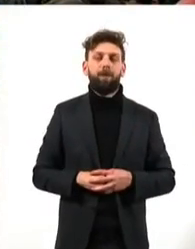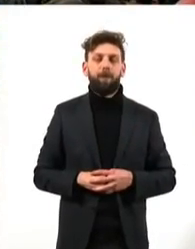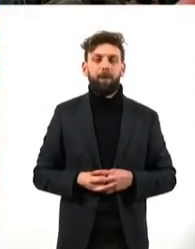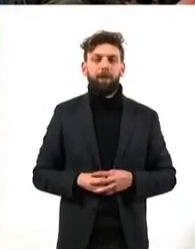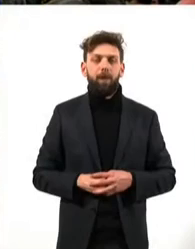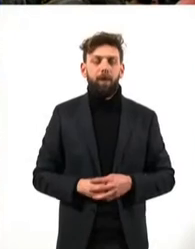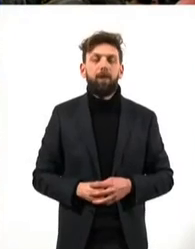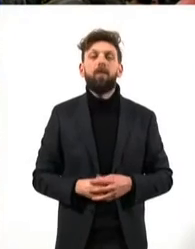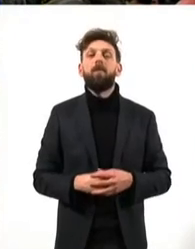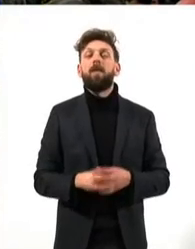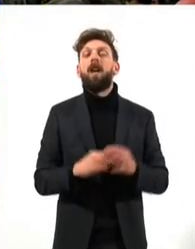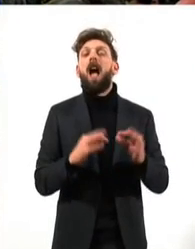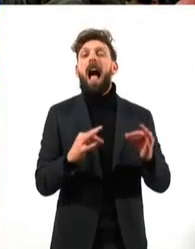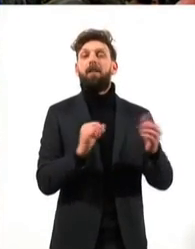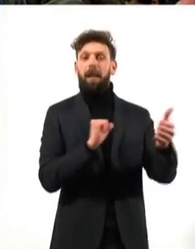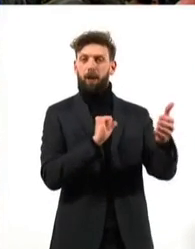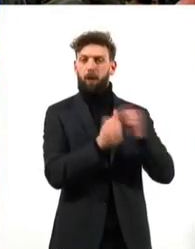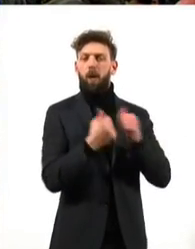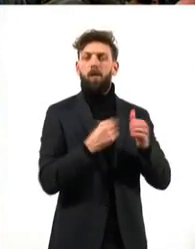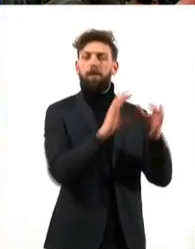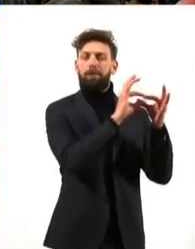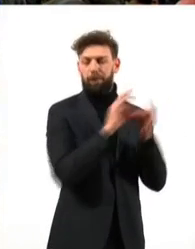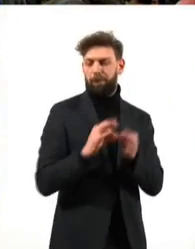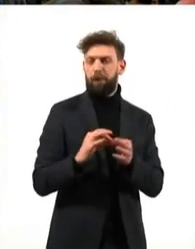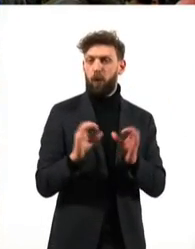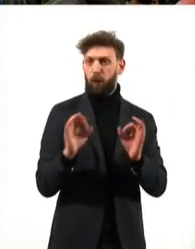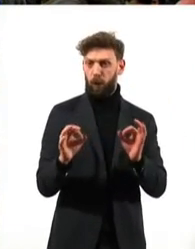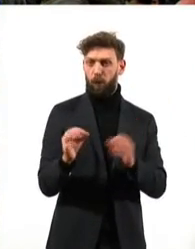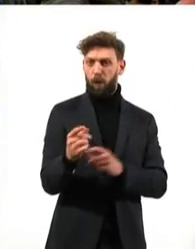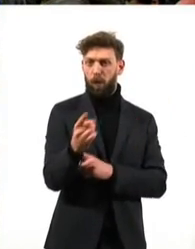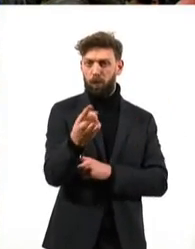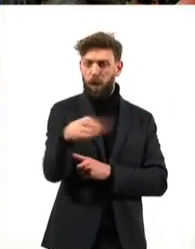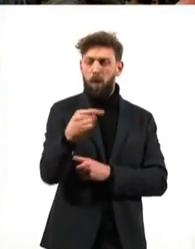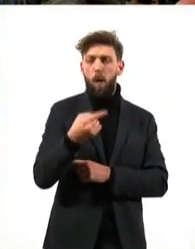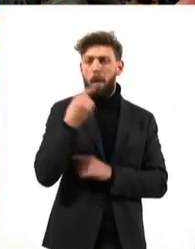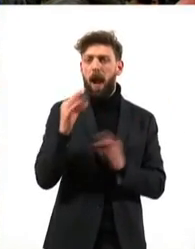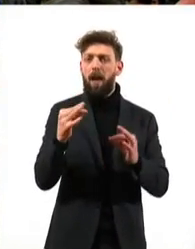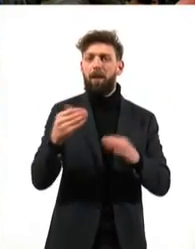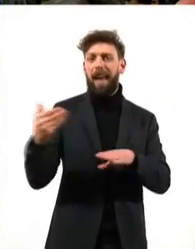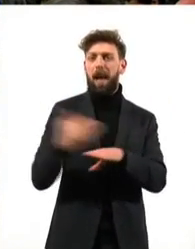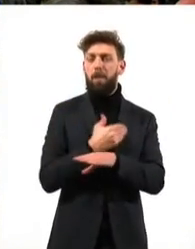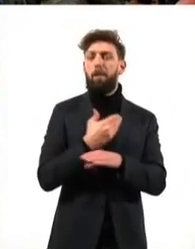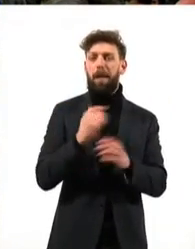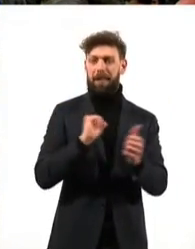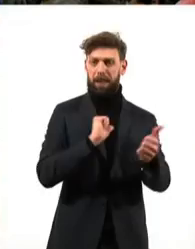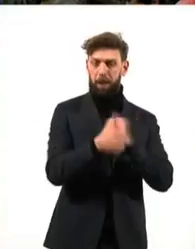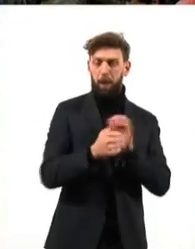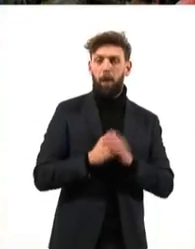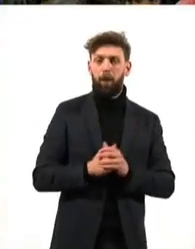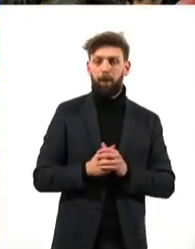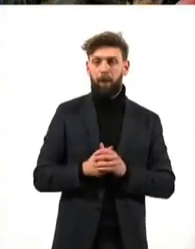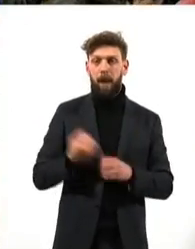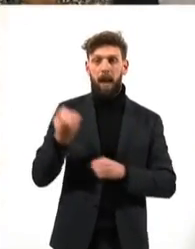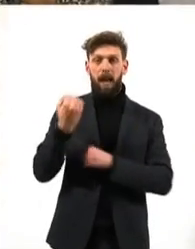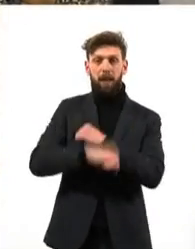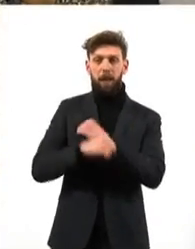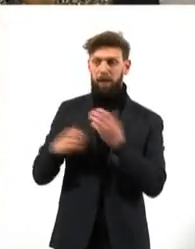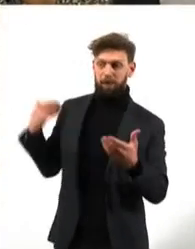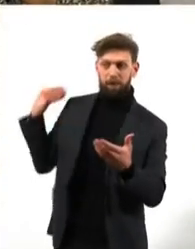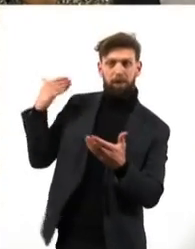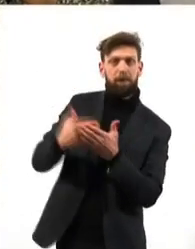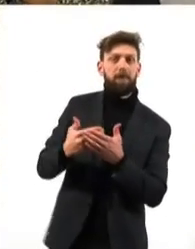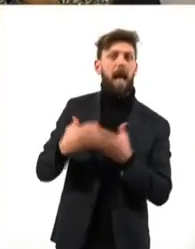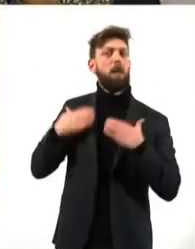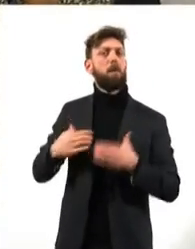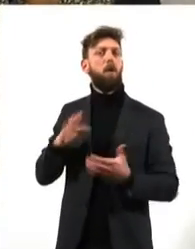sujet du sport, et vous avez parlé du pass sport. Moi, donc du coup, toute cette semaine, j'ai sondé des membres de mon association, et